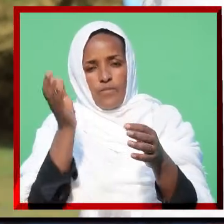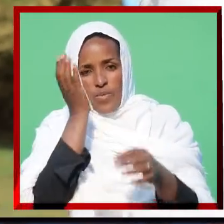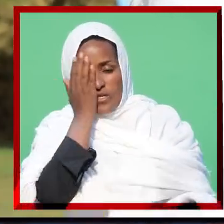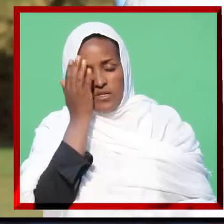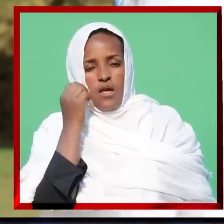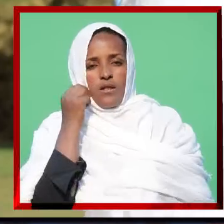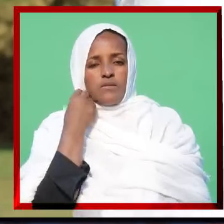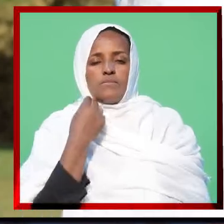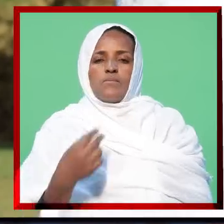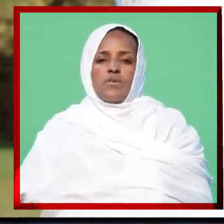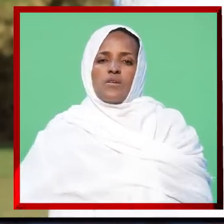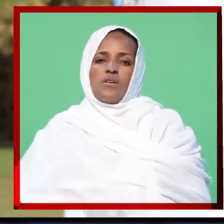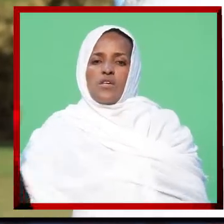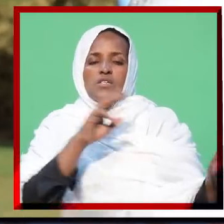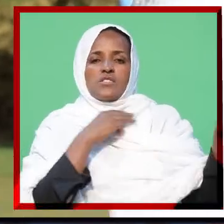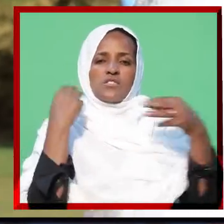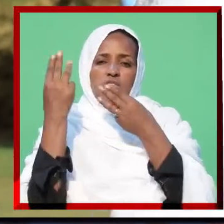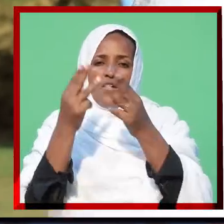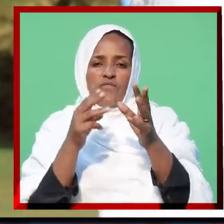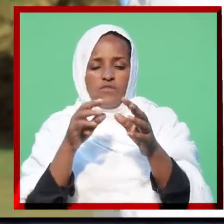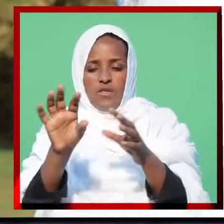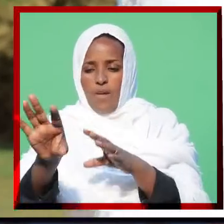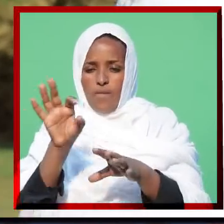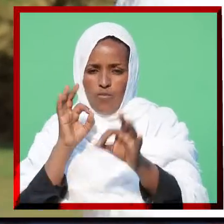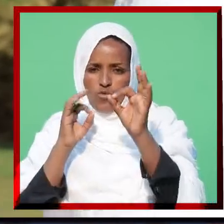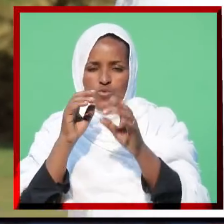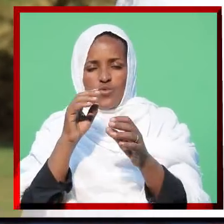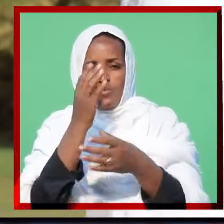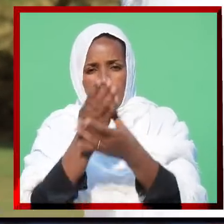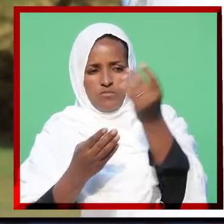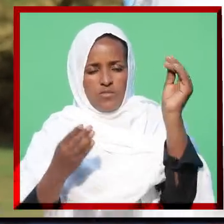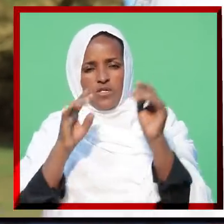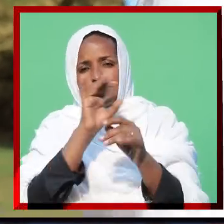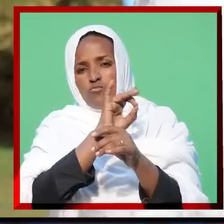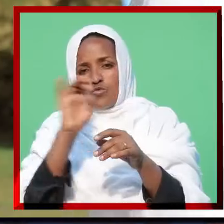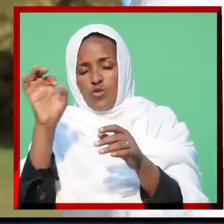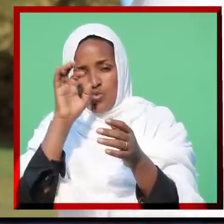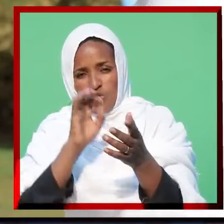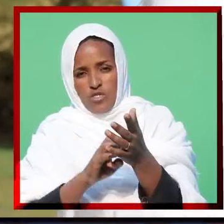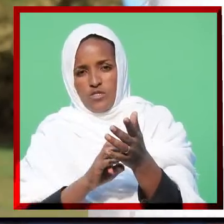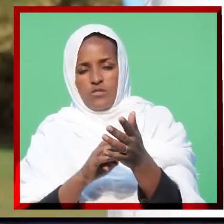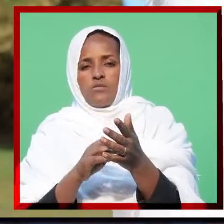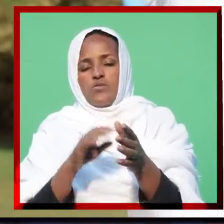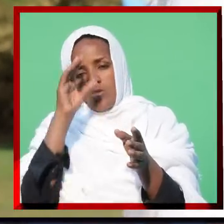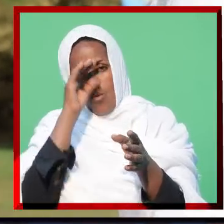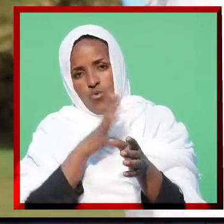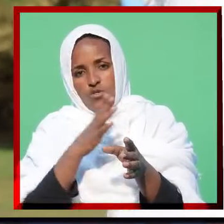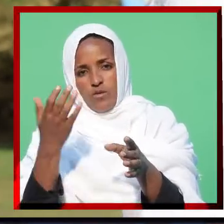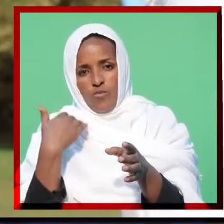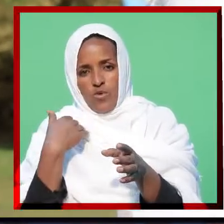በእስራኤልም ሰይፍ የሚመዙ 800 ሺህ ጽኑዓን ሰዎች ነበሩ